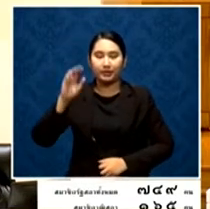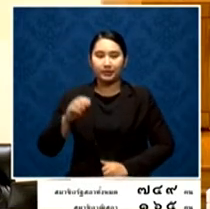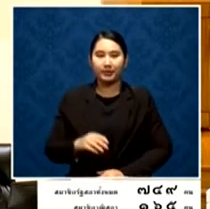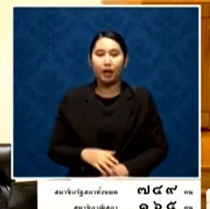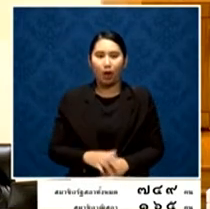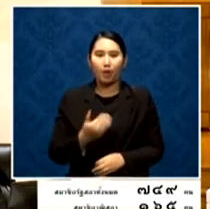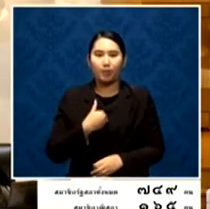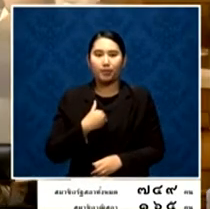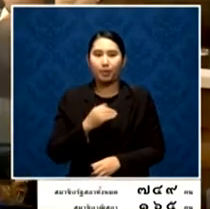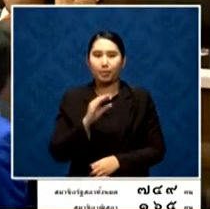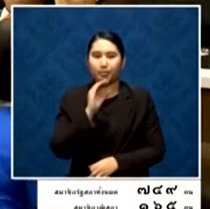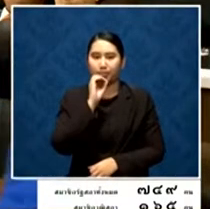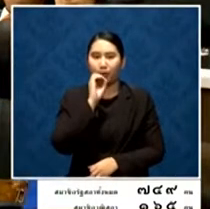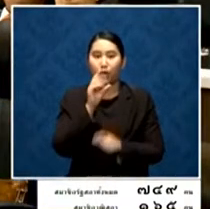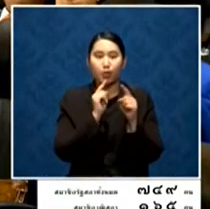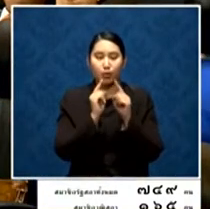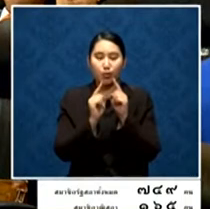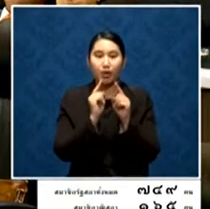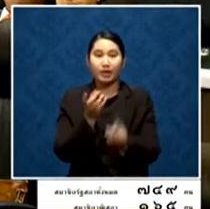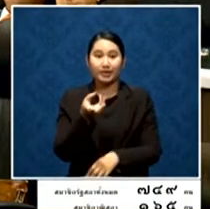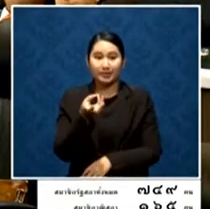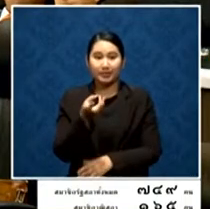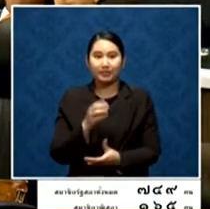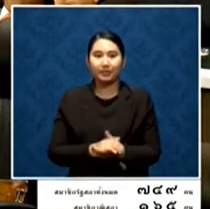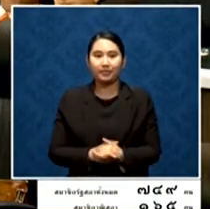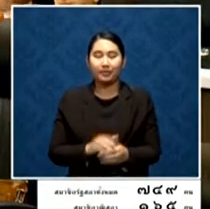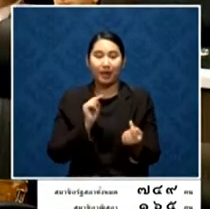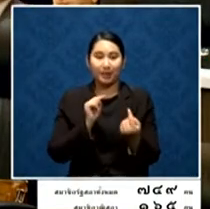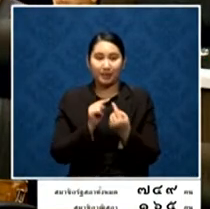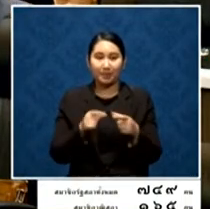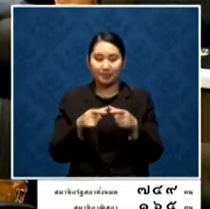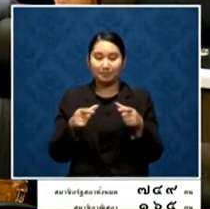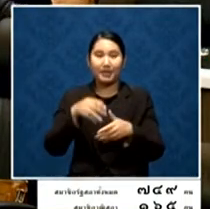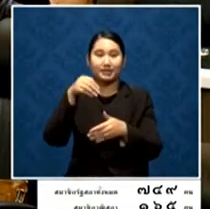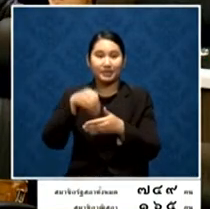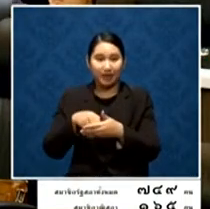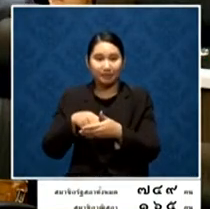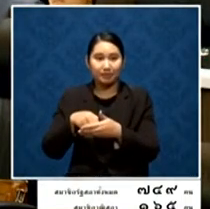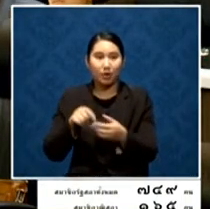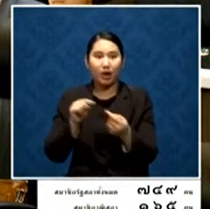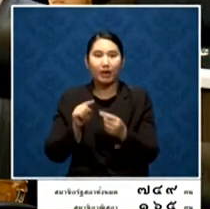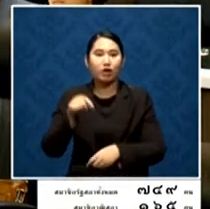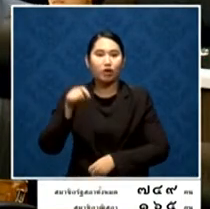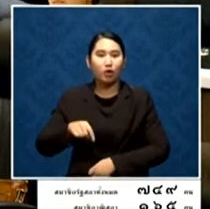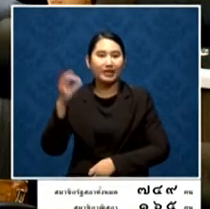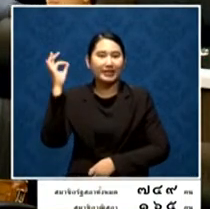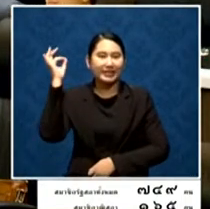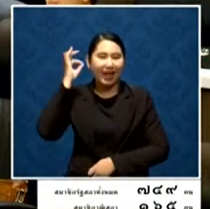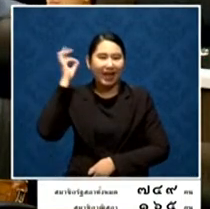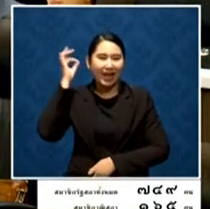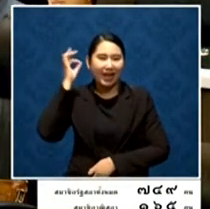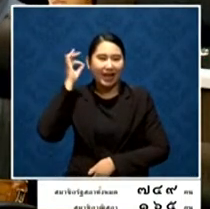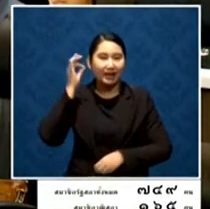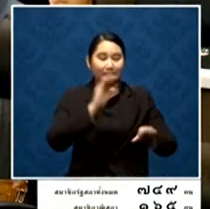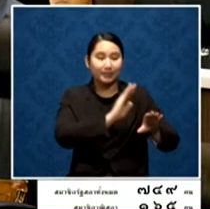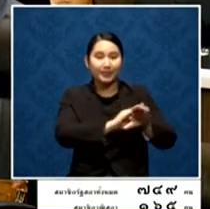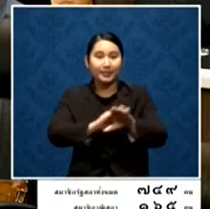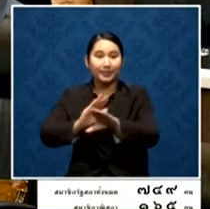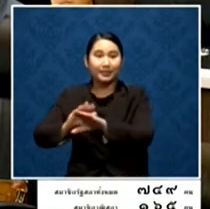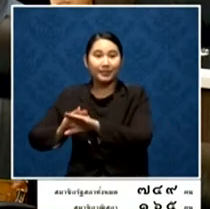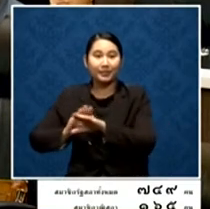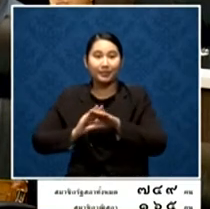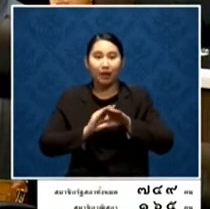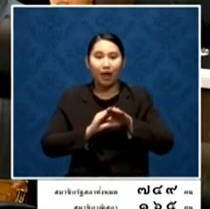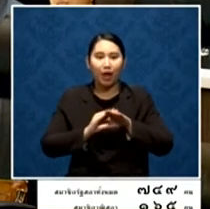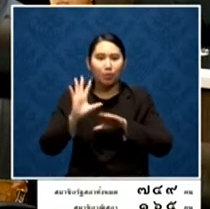รวมถึงสว.หลายท่านด้วยก็เลยมองว่าอาจจะเป็นหลายอย่างครับปัจจัยในเรื่องของอุณหภูมิทางการเมืองที่เปลี่ยนไปรวมถึ